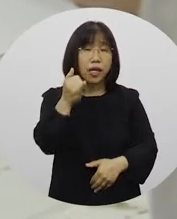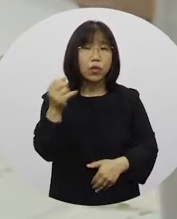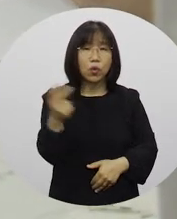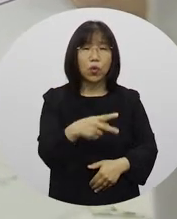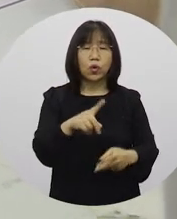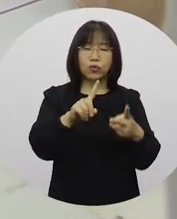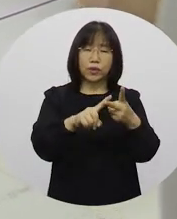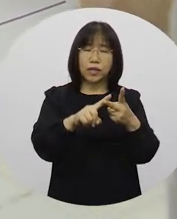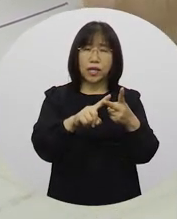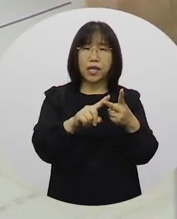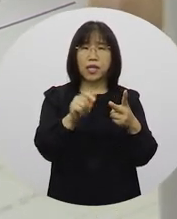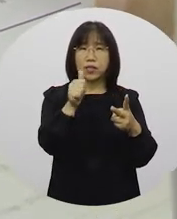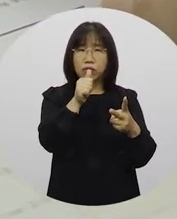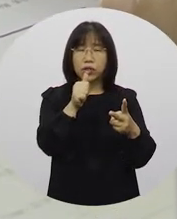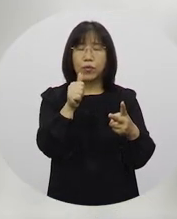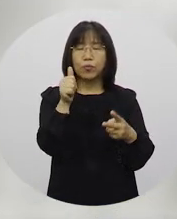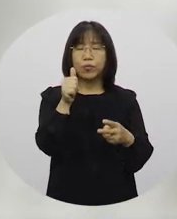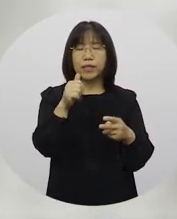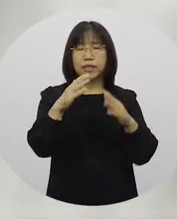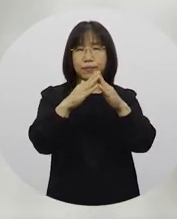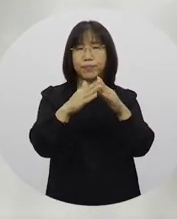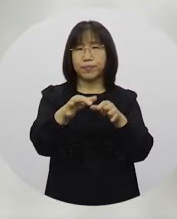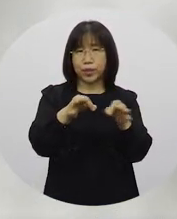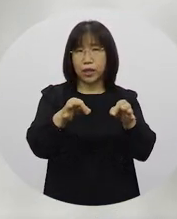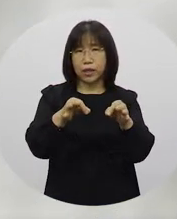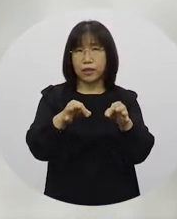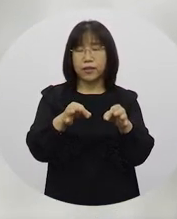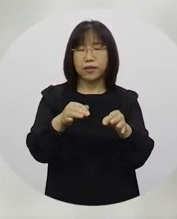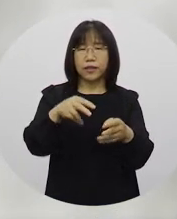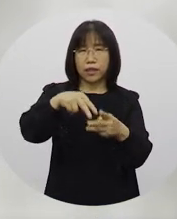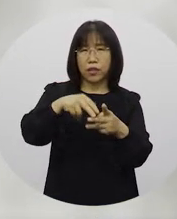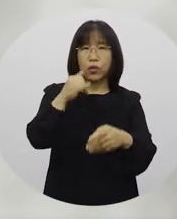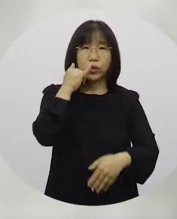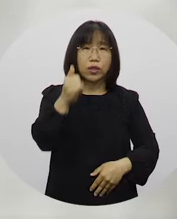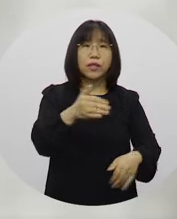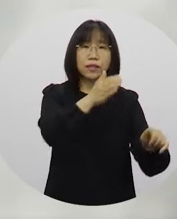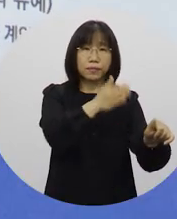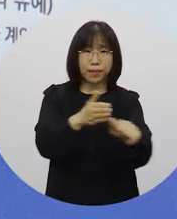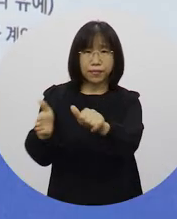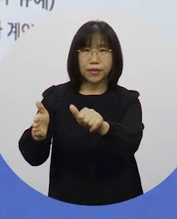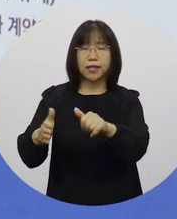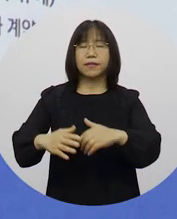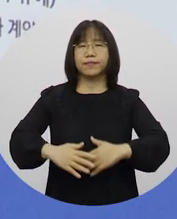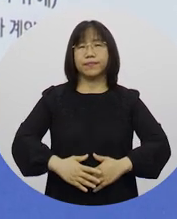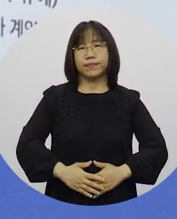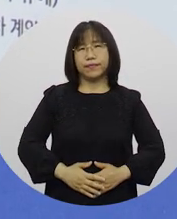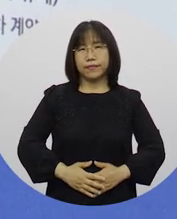주택임대차 상담콜센터 또는 강서구청 부동산정보과로 문의하면 됩니다.